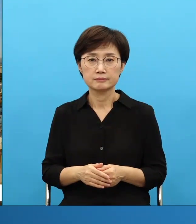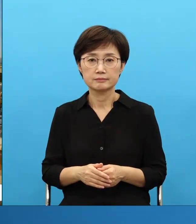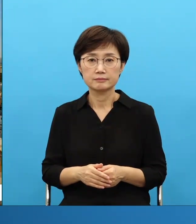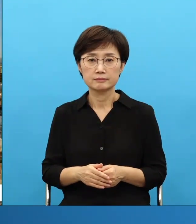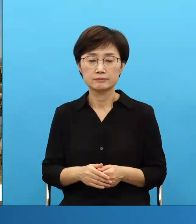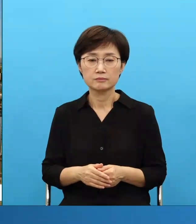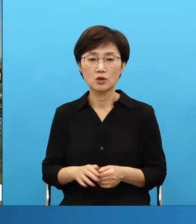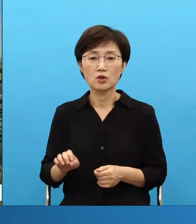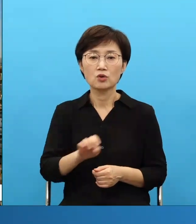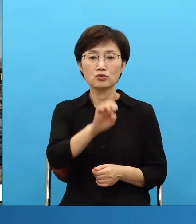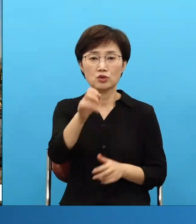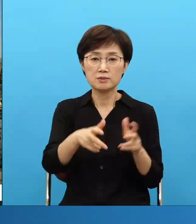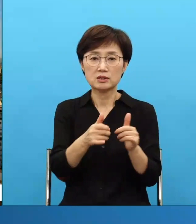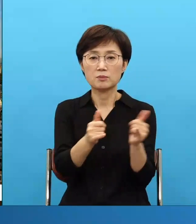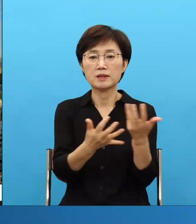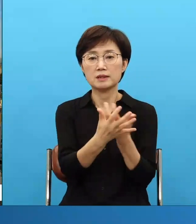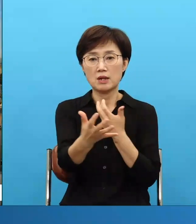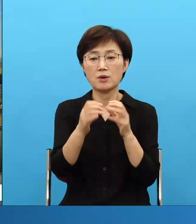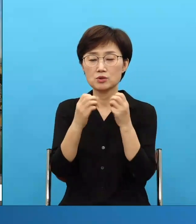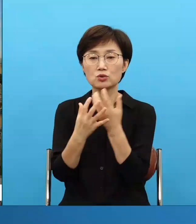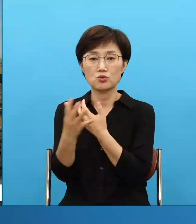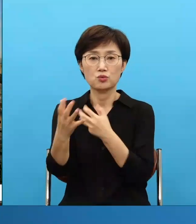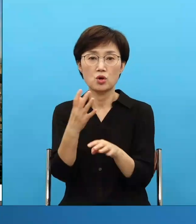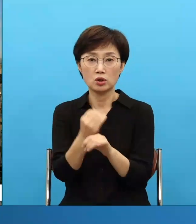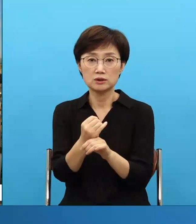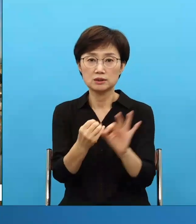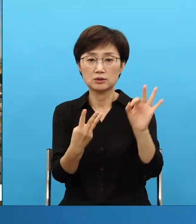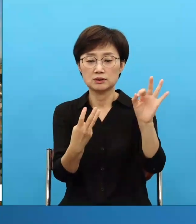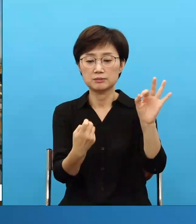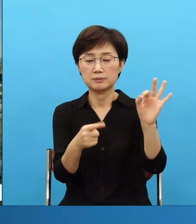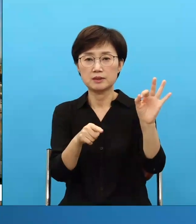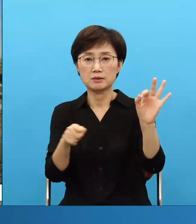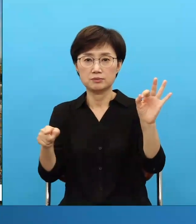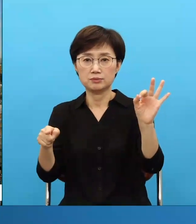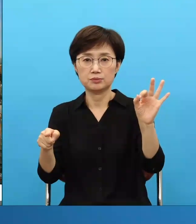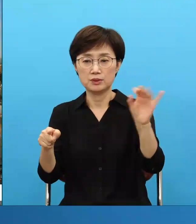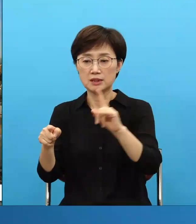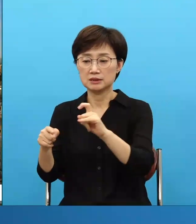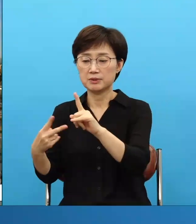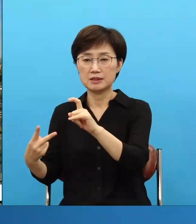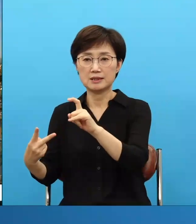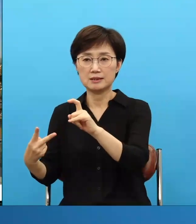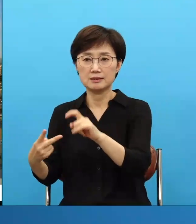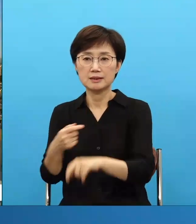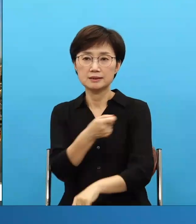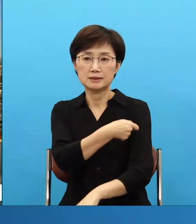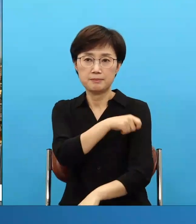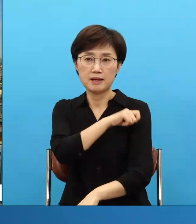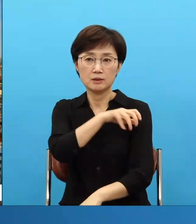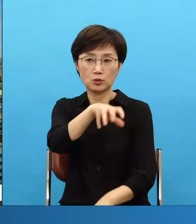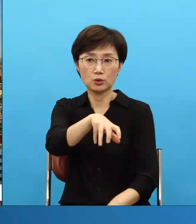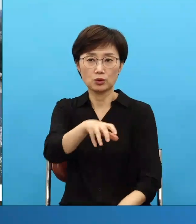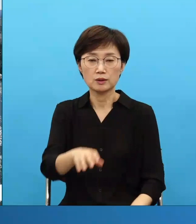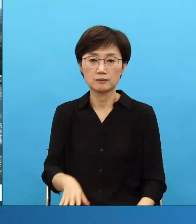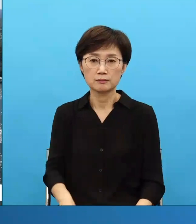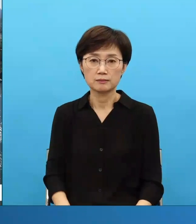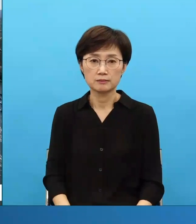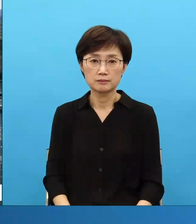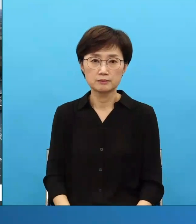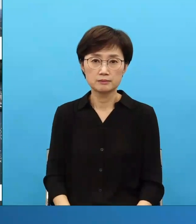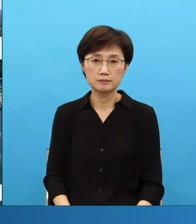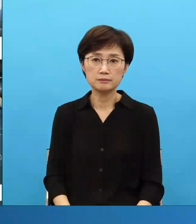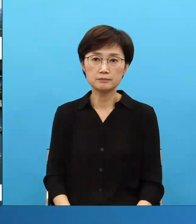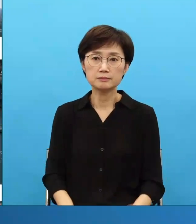유럽 산업인 대회와 전도 집회가 오는 10월 31일부터 3일간 스페인 발렌시아에서 열립니다.